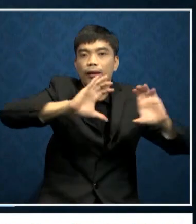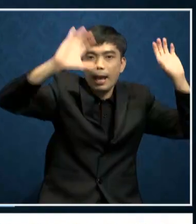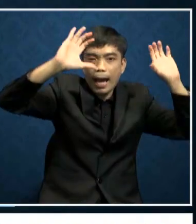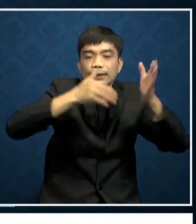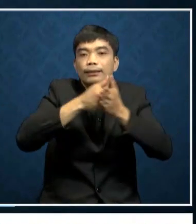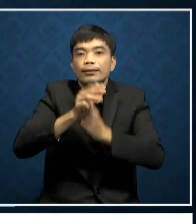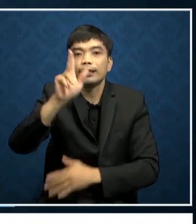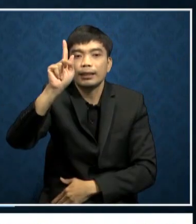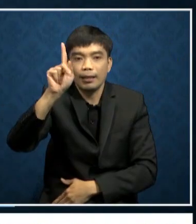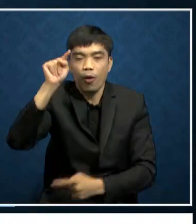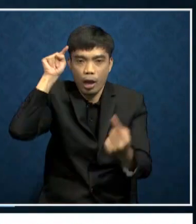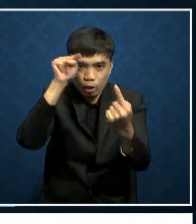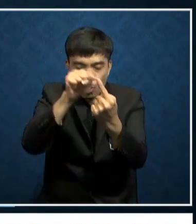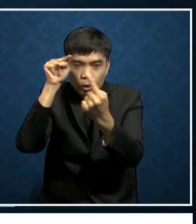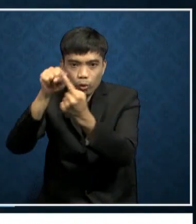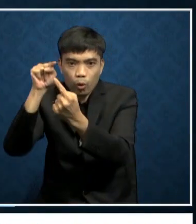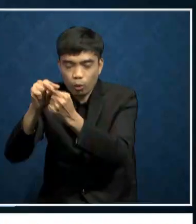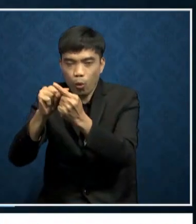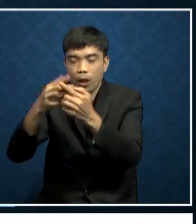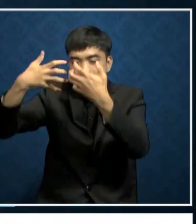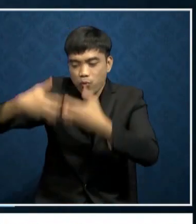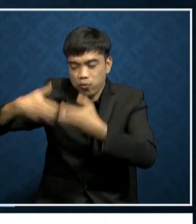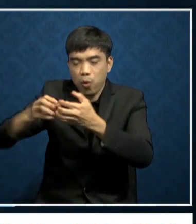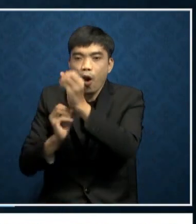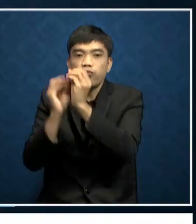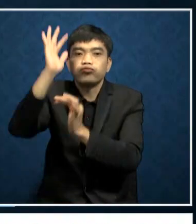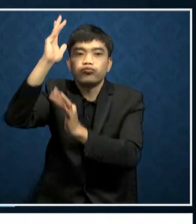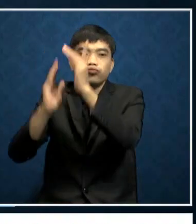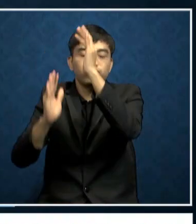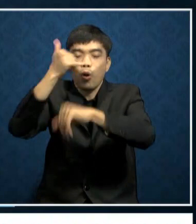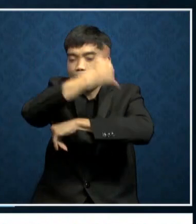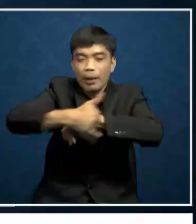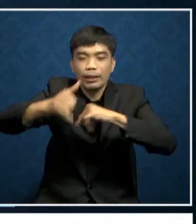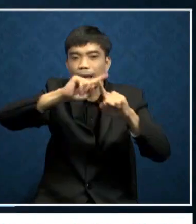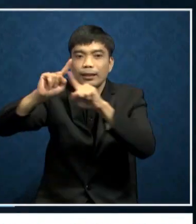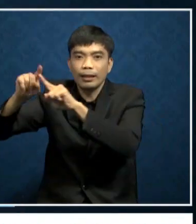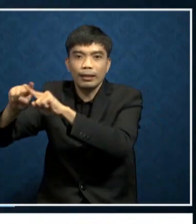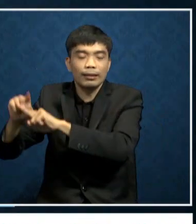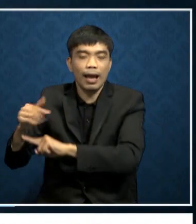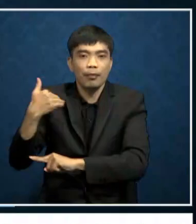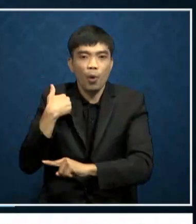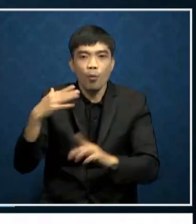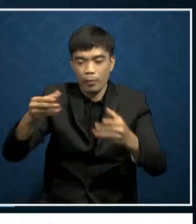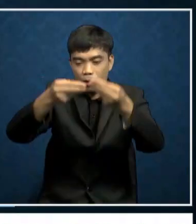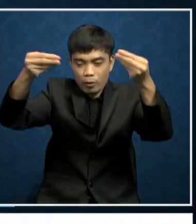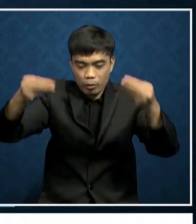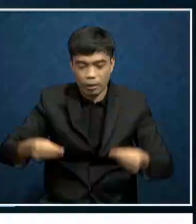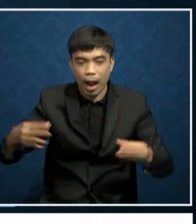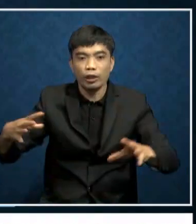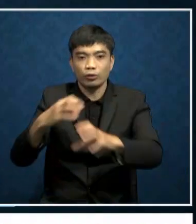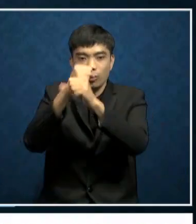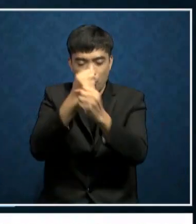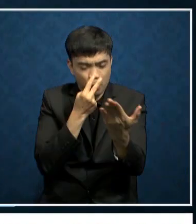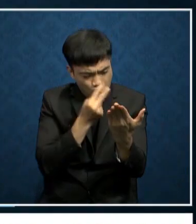กับเป้าหมายการลดการปล่อยกัสคาร์บอนไดออกไซด์ของนานาประเทศนะครับข้อสังเกตการรายงานดังกล่าวยังขาดสาระ